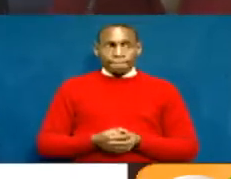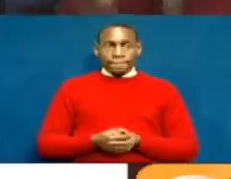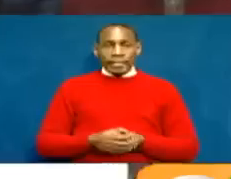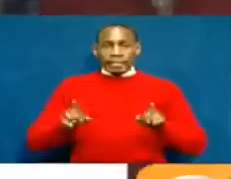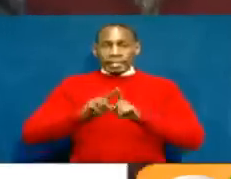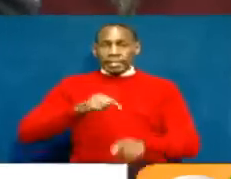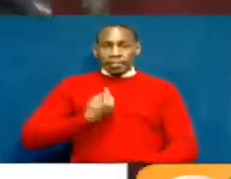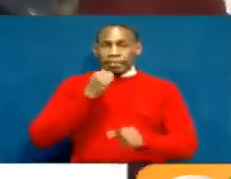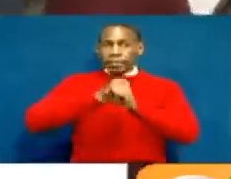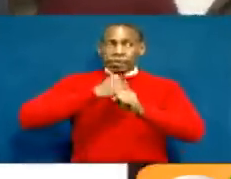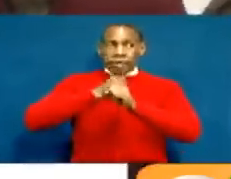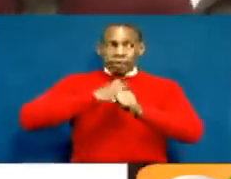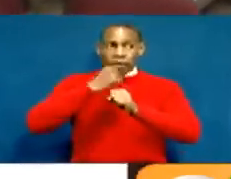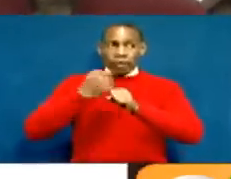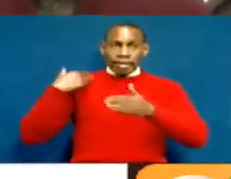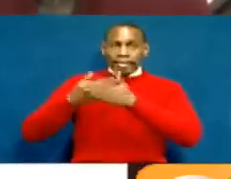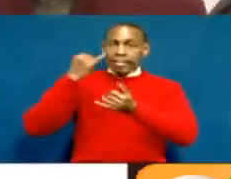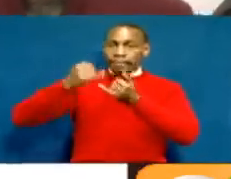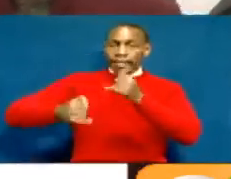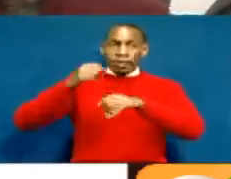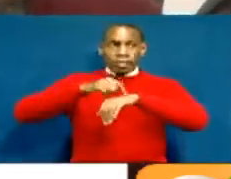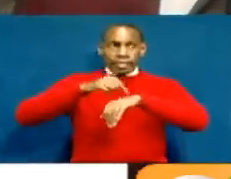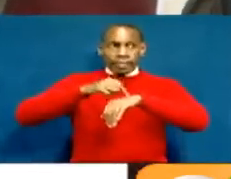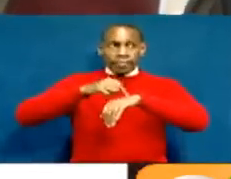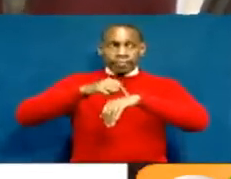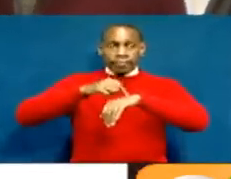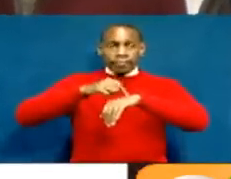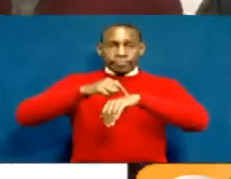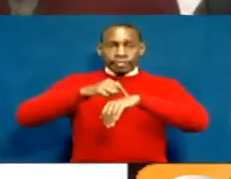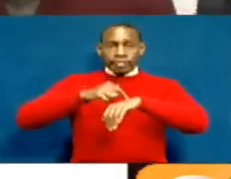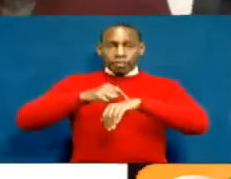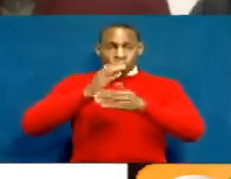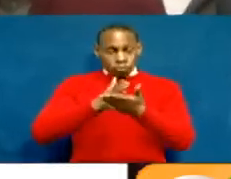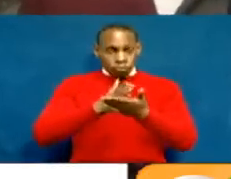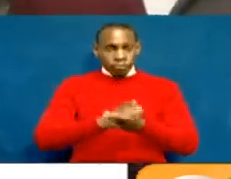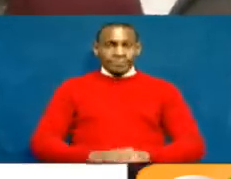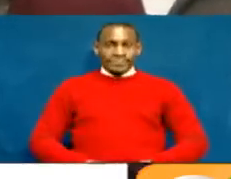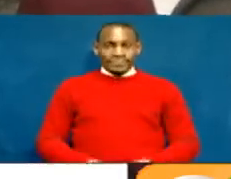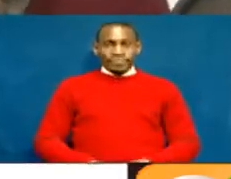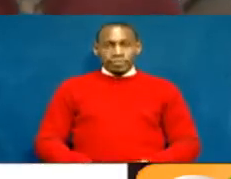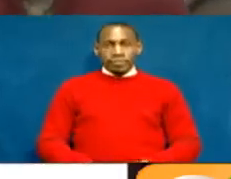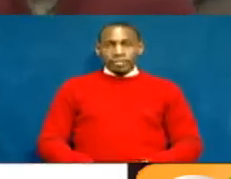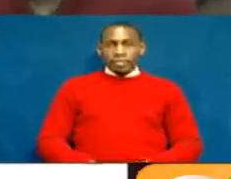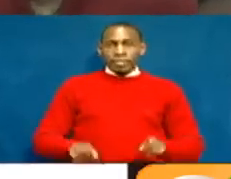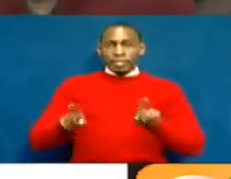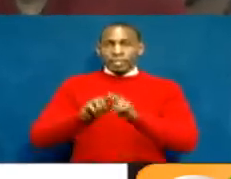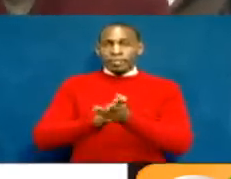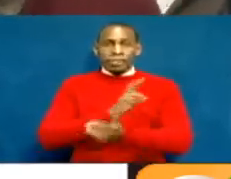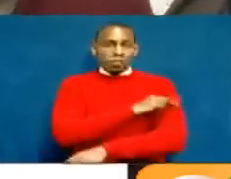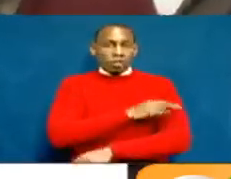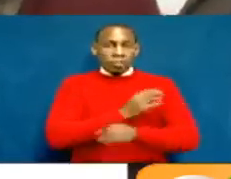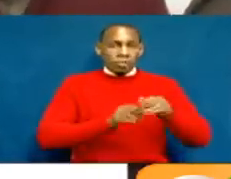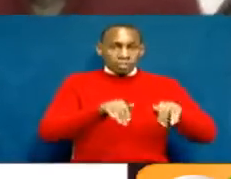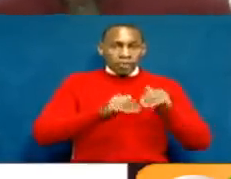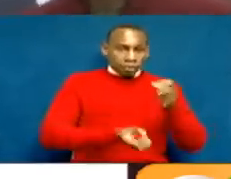Na mimi nitafanya kazi yangu mpaka dakika ya mwisho. Ama ni namna gani? Bado kuna hospitali za